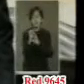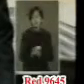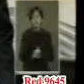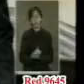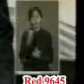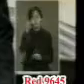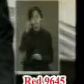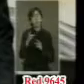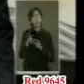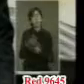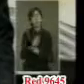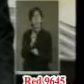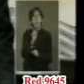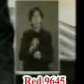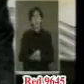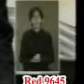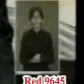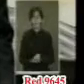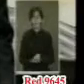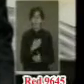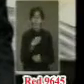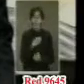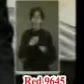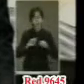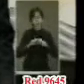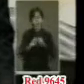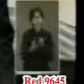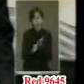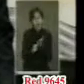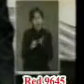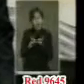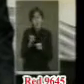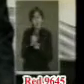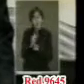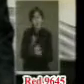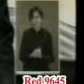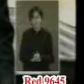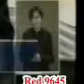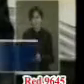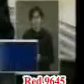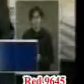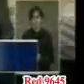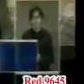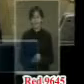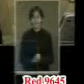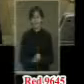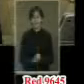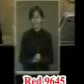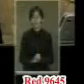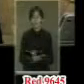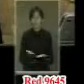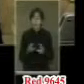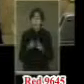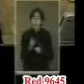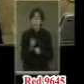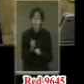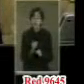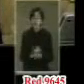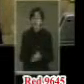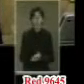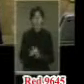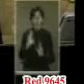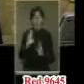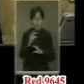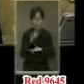ออกยังไงอยากให้มันมีสันติวิธี ผมวินิจฉัยครับผมวินิจฉัยครับ เปล่า ผมวินิจฉัย